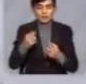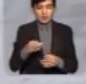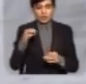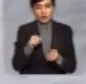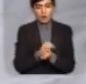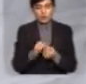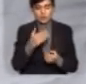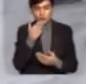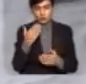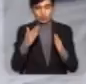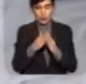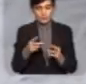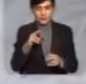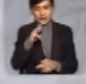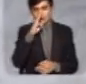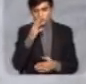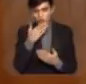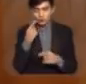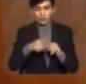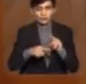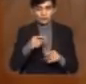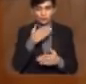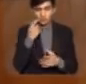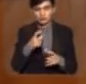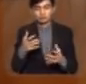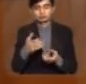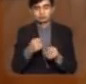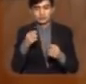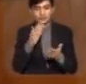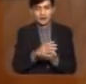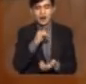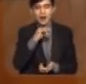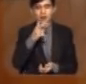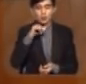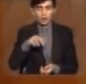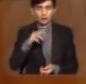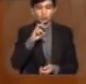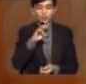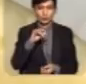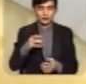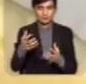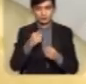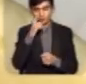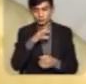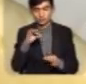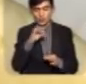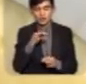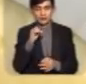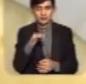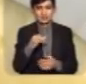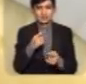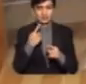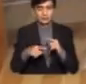нет документов жилья доходов и родственников так что и гульнур кину в центре ресоциализации не примут она не попадает под все